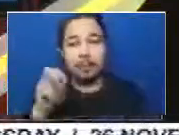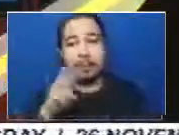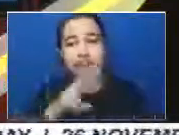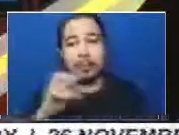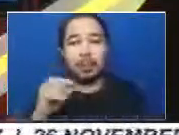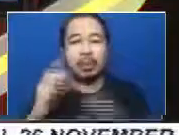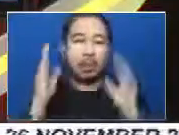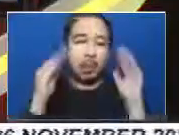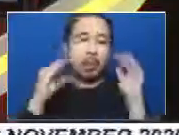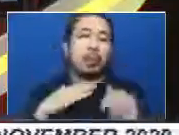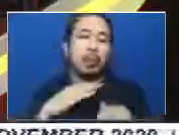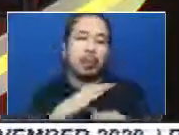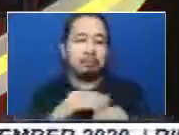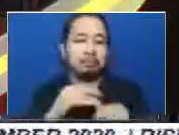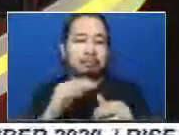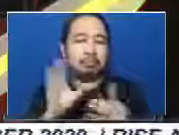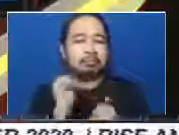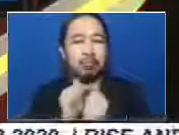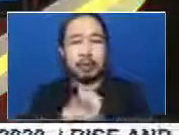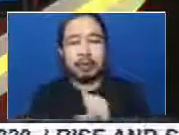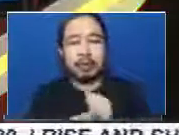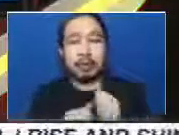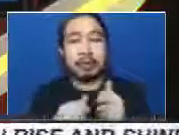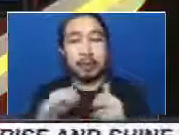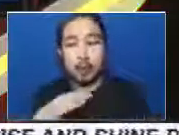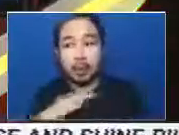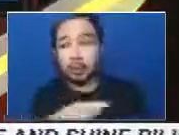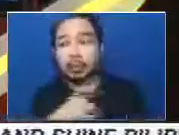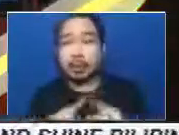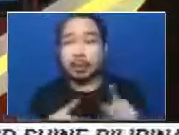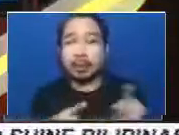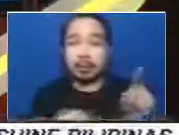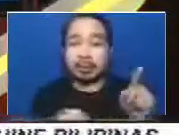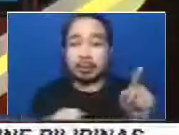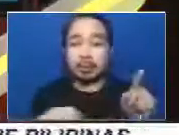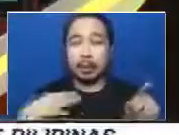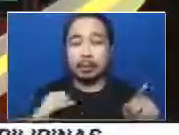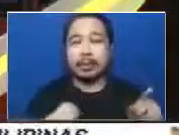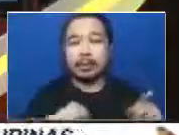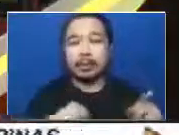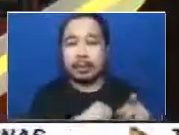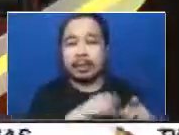Castelo mula po sa Department of Trade and Industry. Thank you po, Yusek. Good morning.